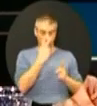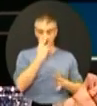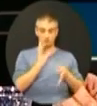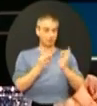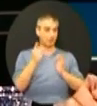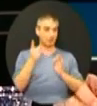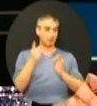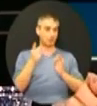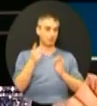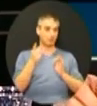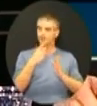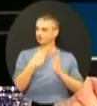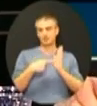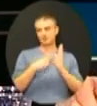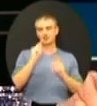פרקליטה